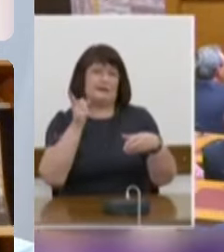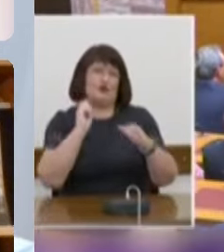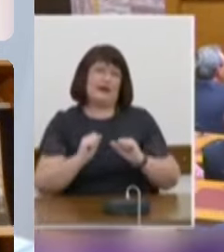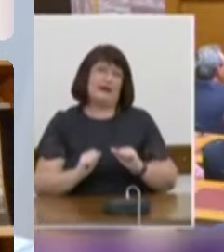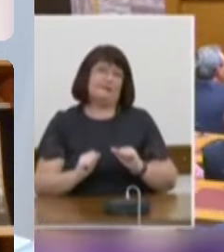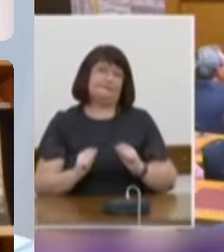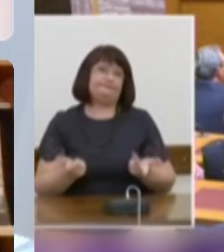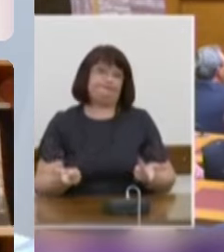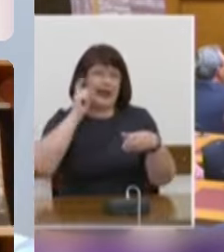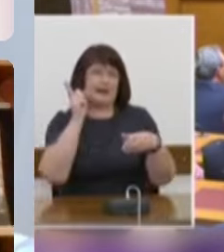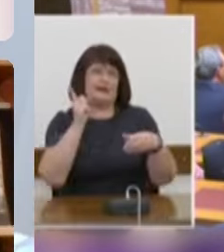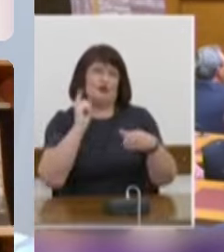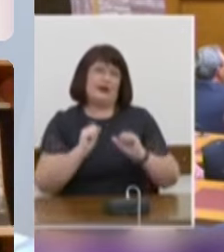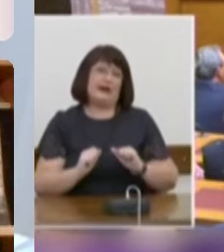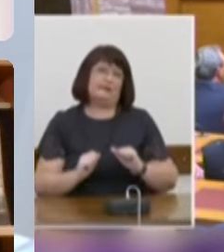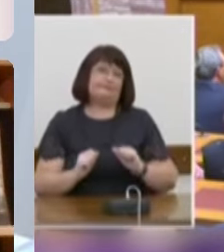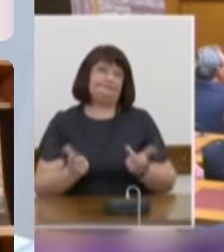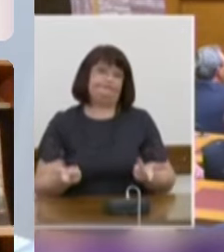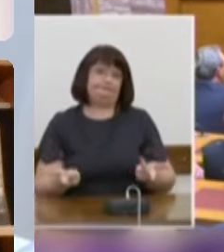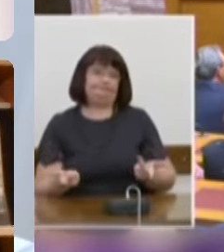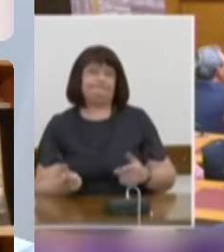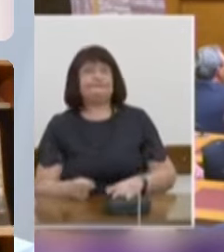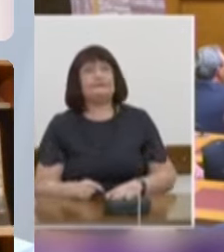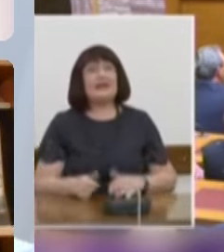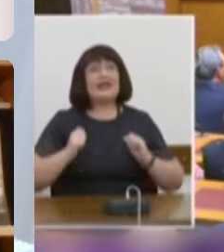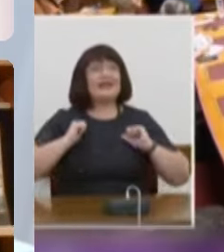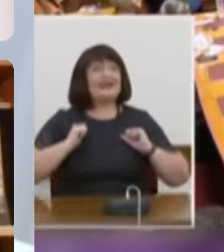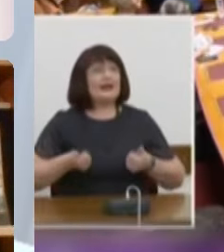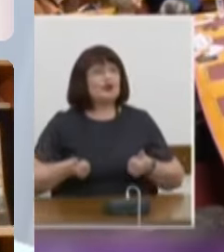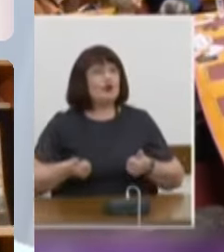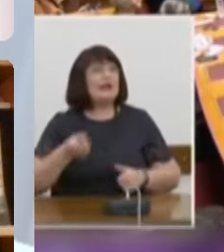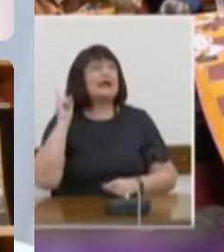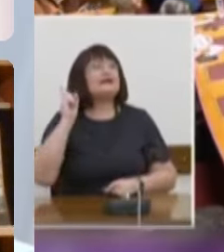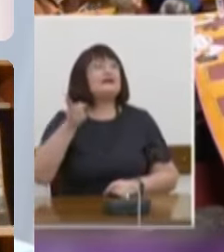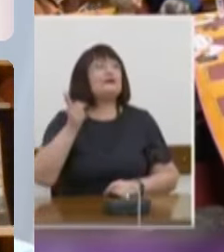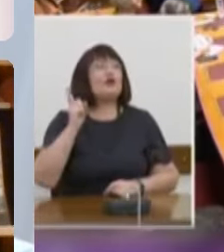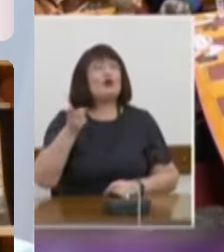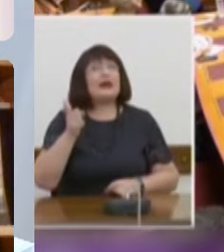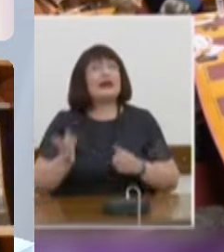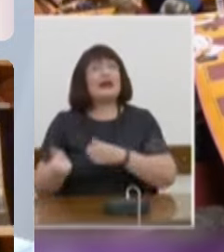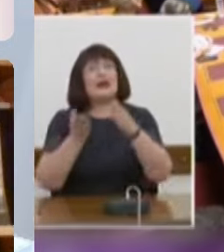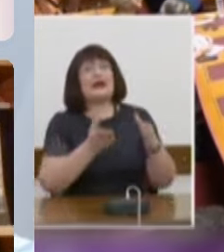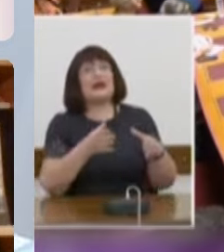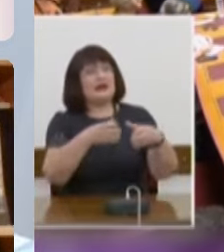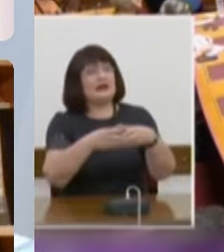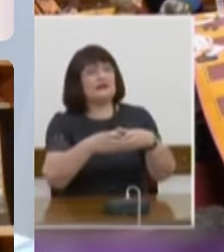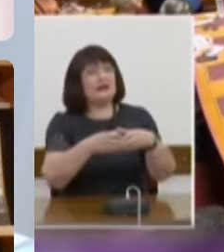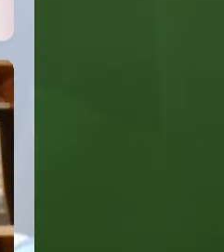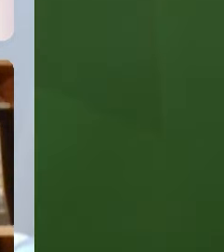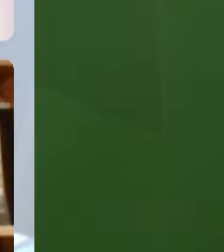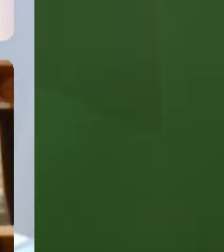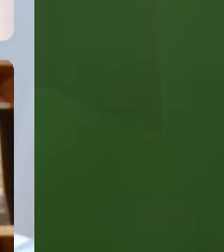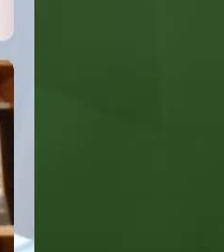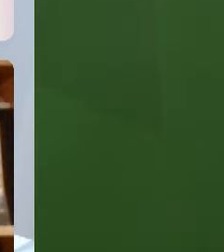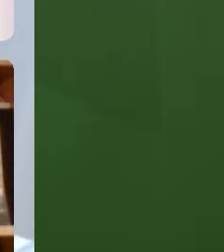όλα αυτά τα οποία μας είπατε και τα οποία μας περιγράψατε, βλέπετε να υπάρχει αυτή η διάθεση είτε από τη μεριά του ΣΥΡΙΖΑ είτε από τη μεριά